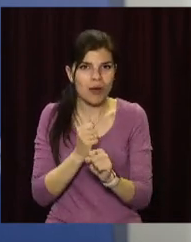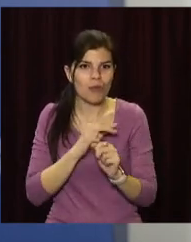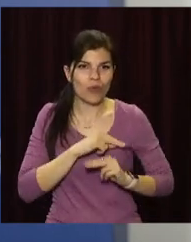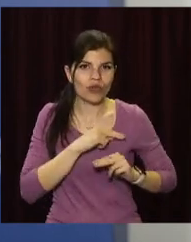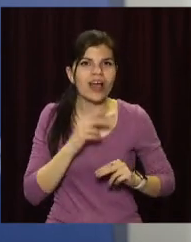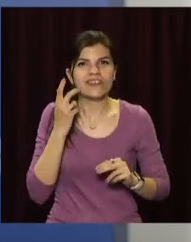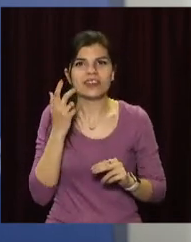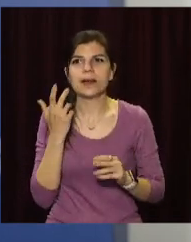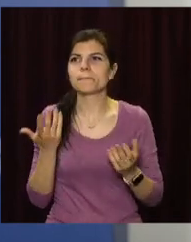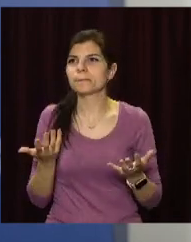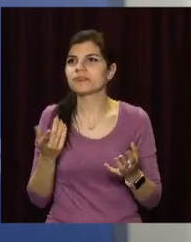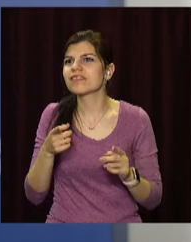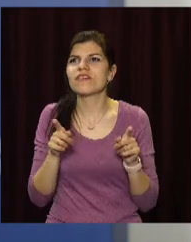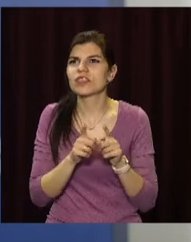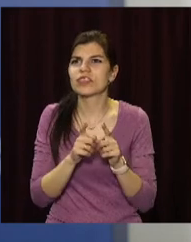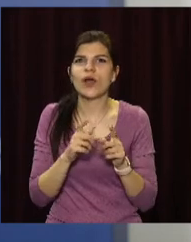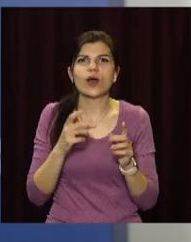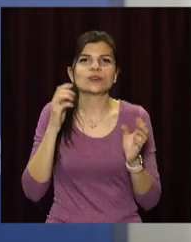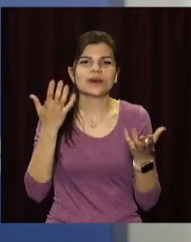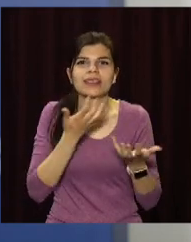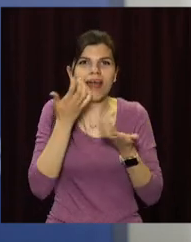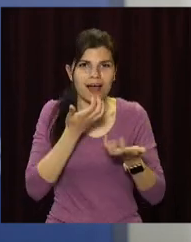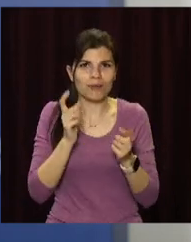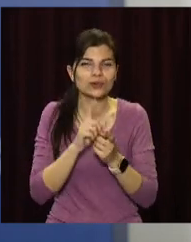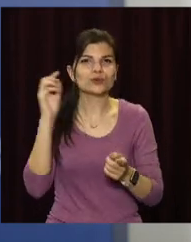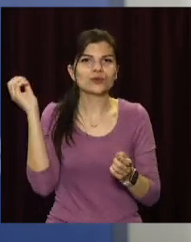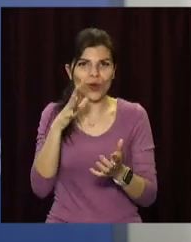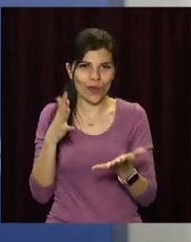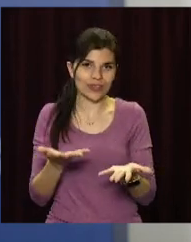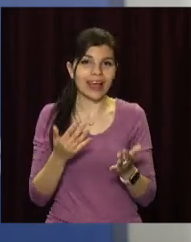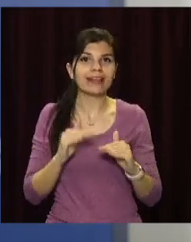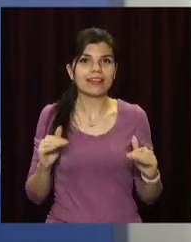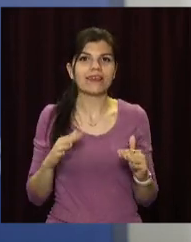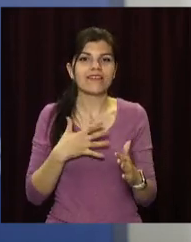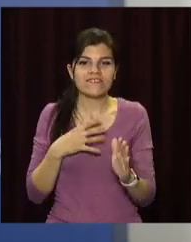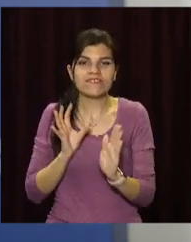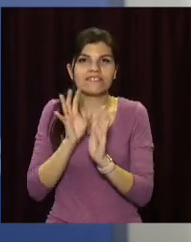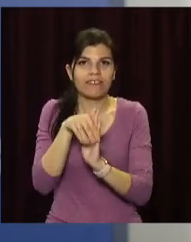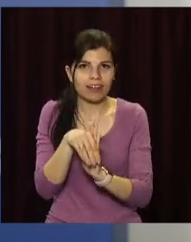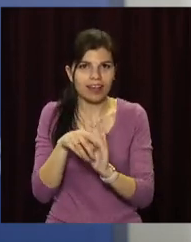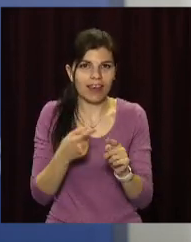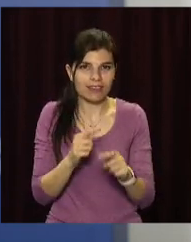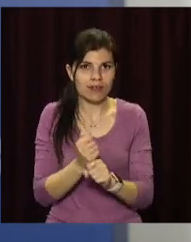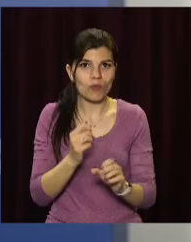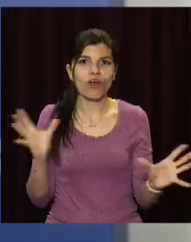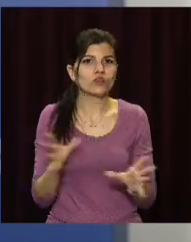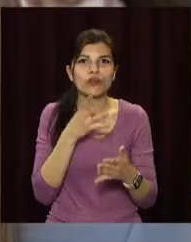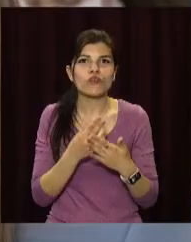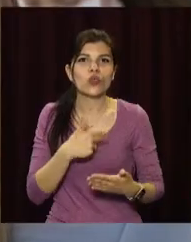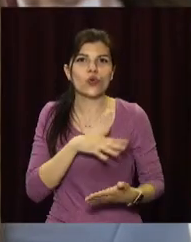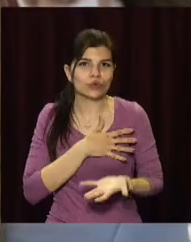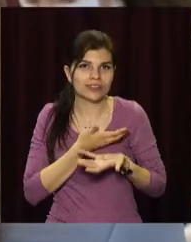вони завжди, вони такі сонячні, вони теплі. Ну, діти вкладували в ці роботи всю свою